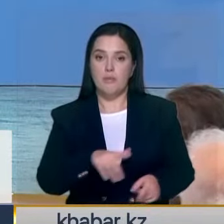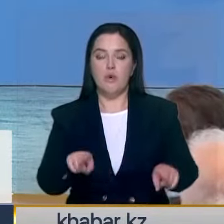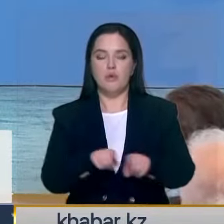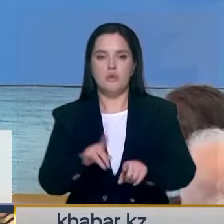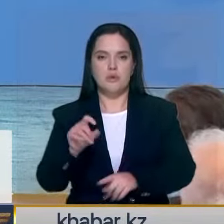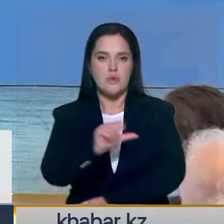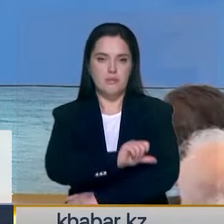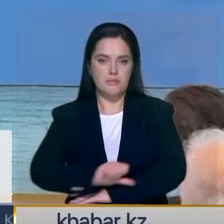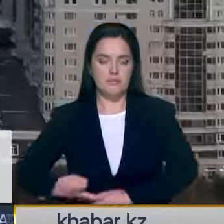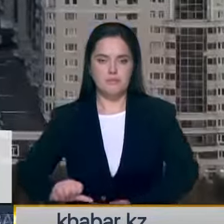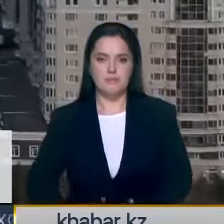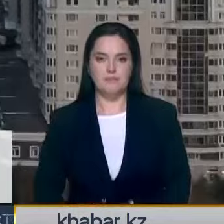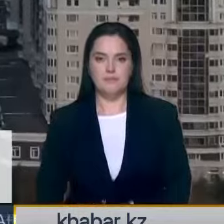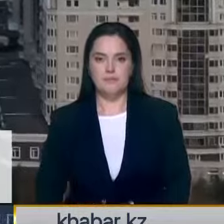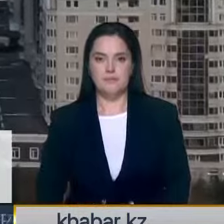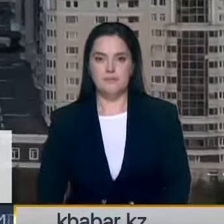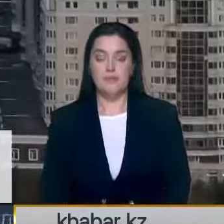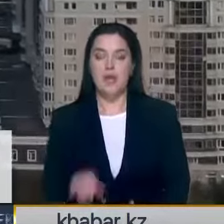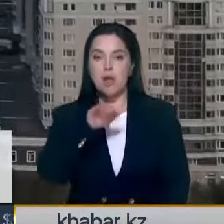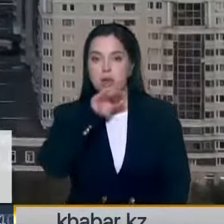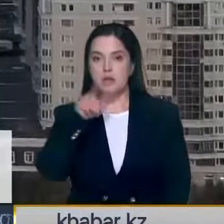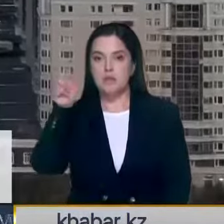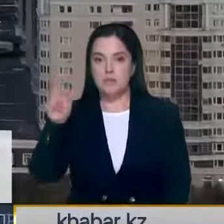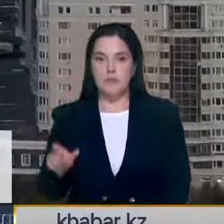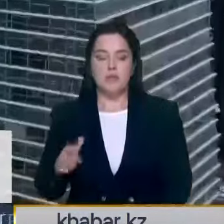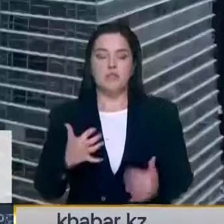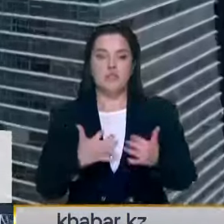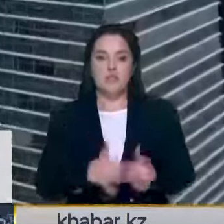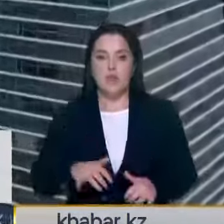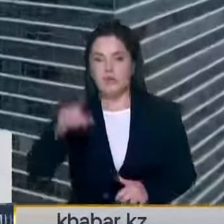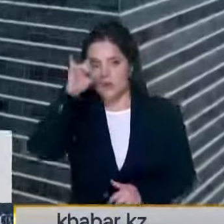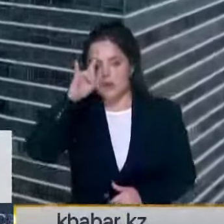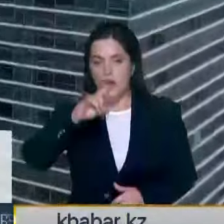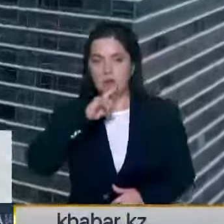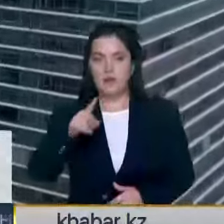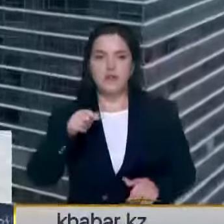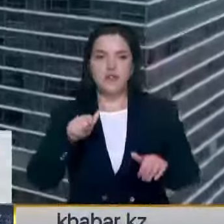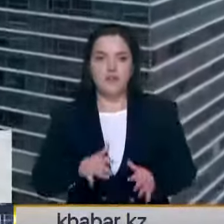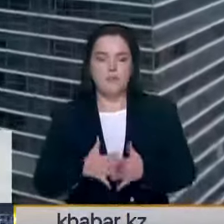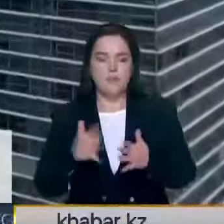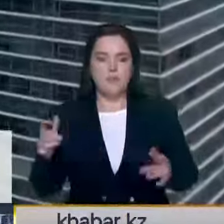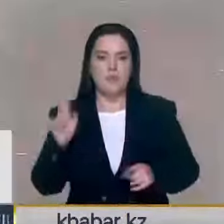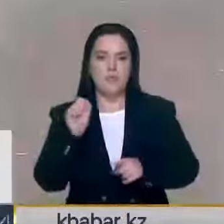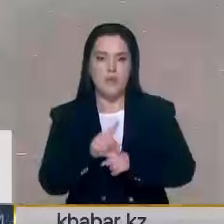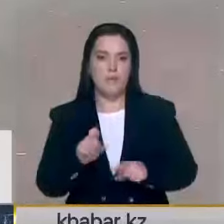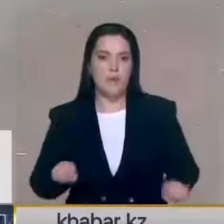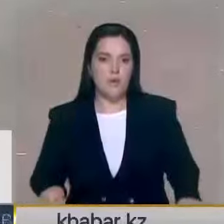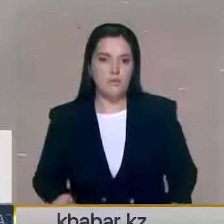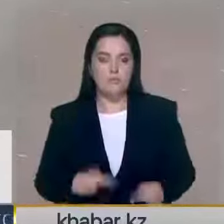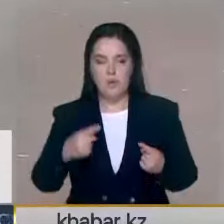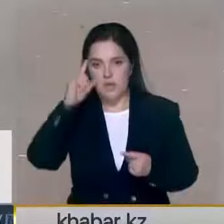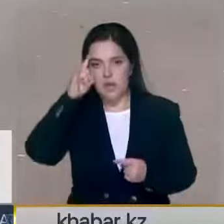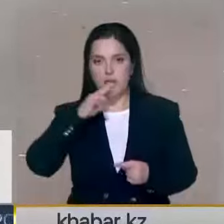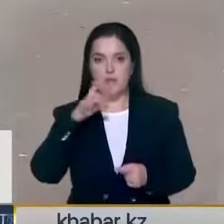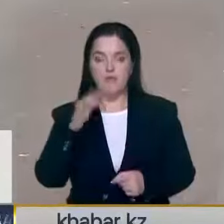за его пределами эксперты считают что Казахстан сегодня решает большие задачи по модернизации страны и всё что